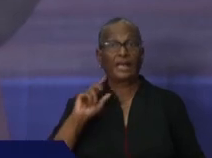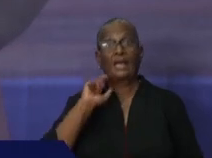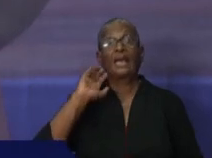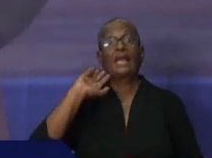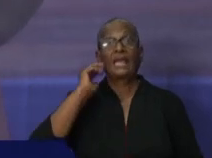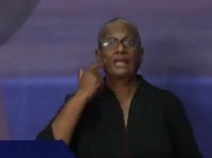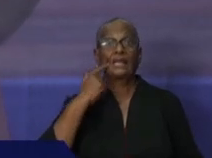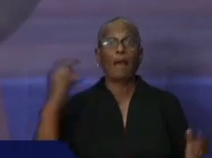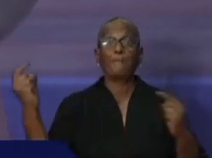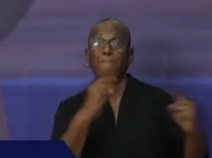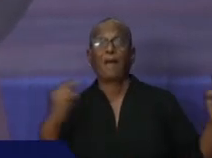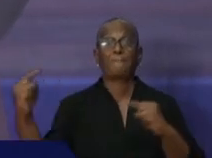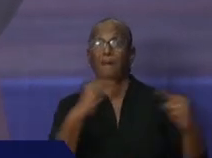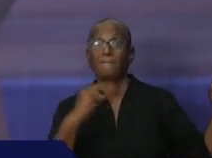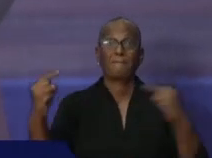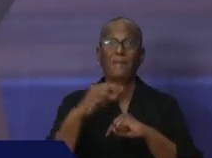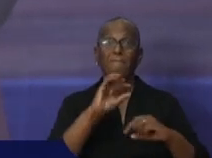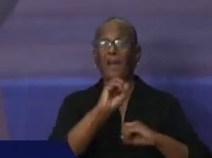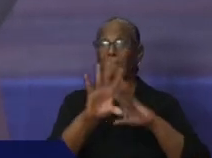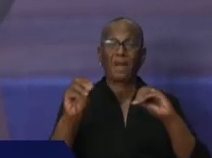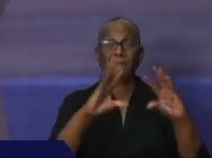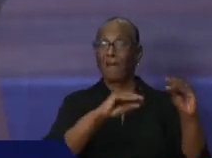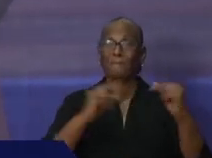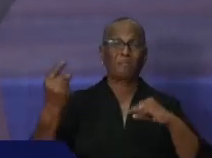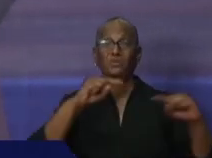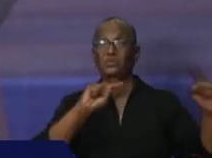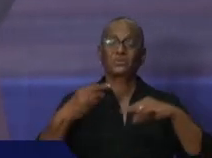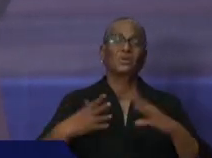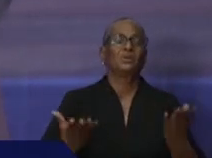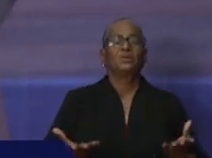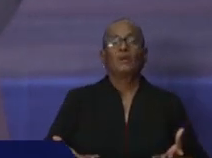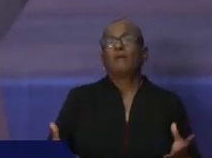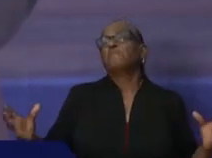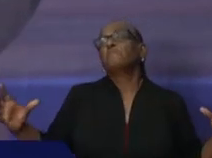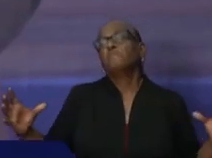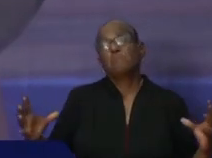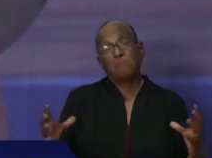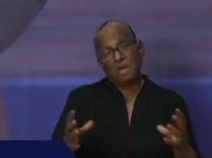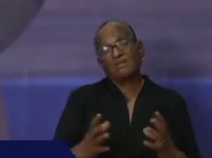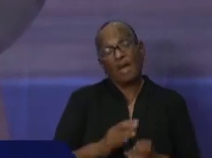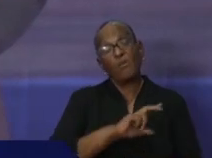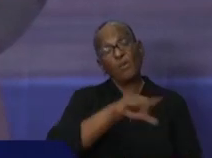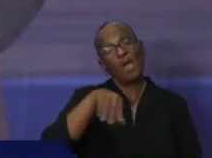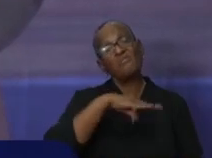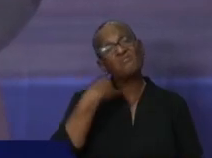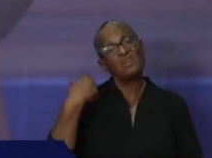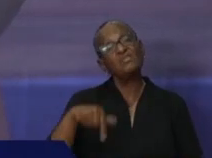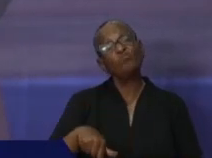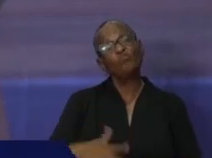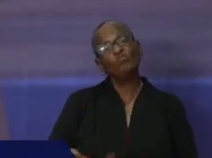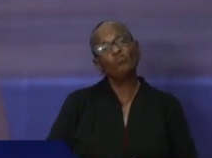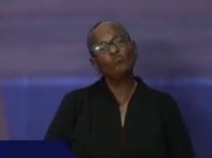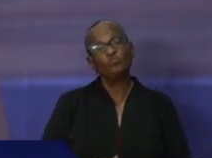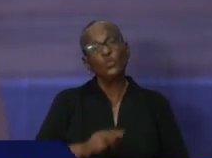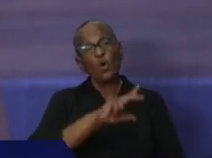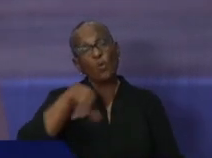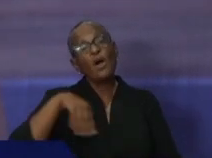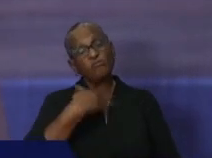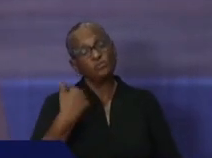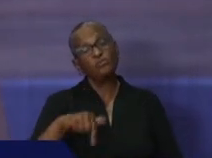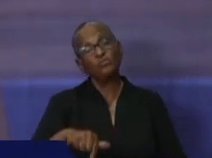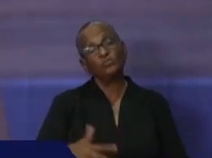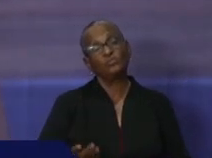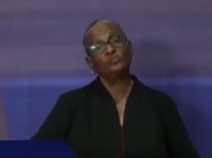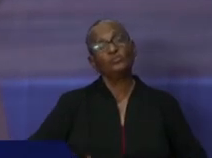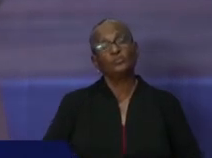kunnen we de hele dag elkaar uitschelden en allerlei lelijke dingen aan elkaar zeggen. Maar samen zullen we het slachtoffer worden. Samen zullen we het slachtoffer worden.